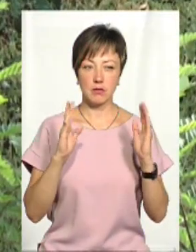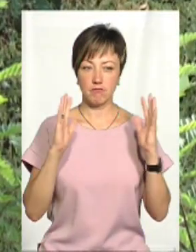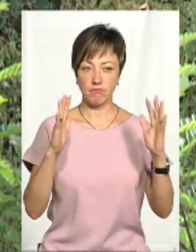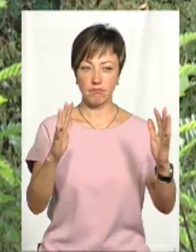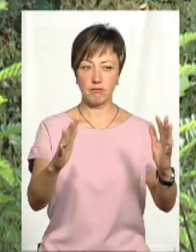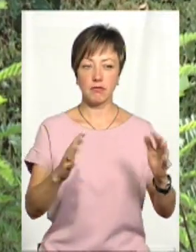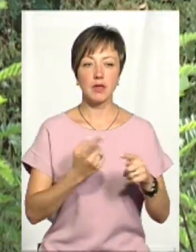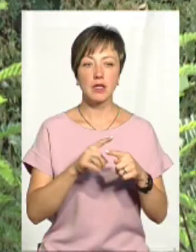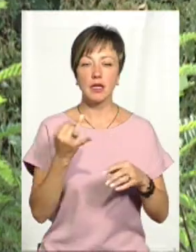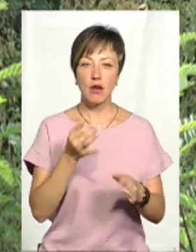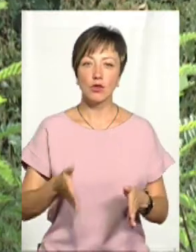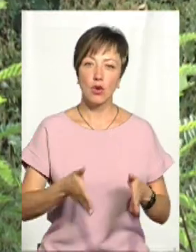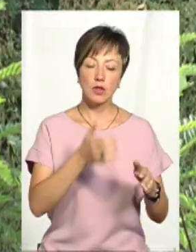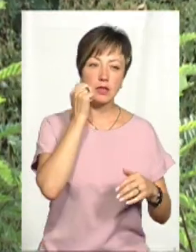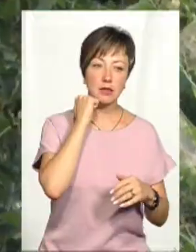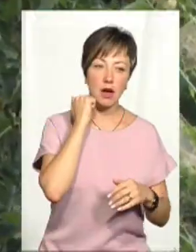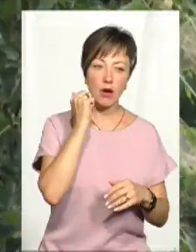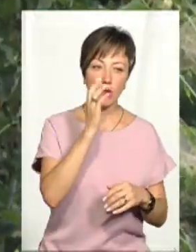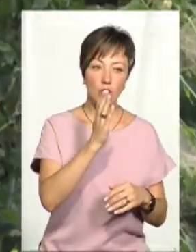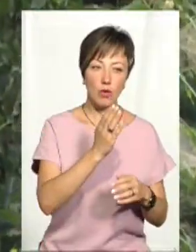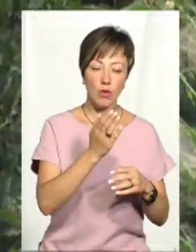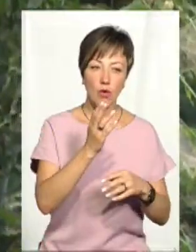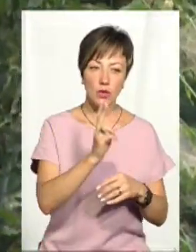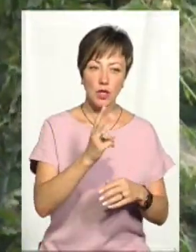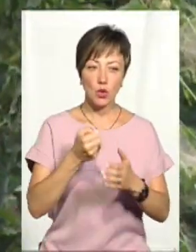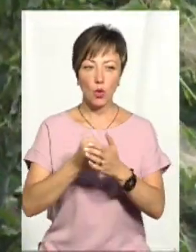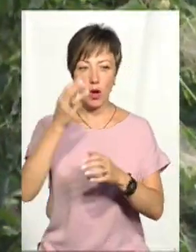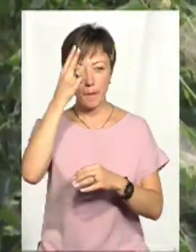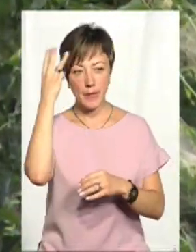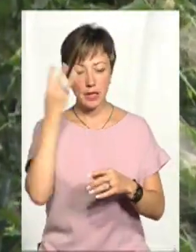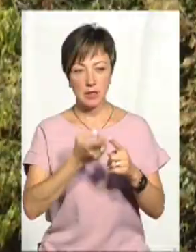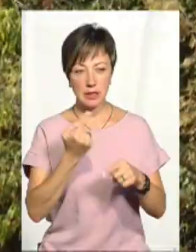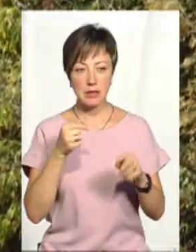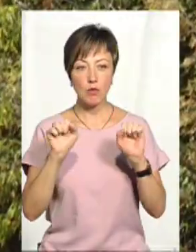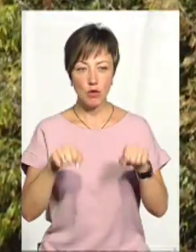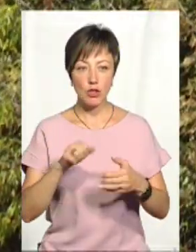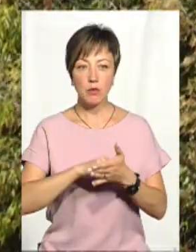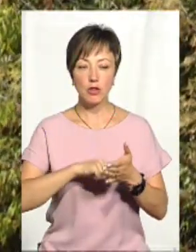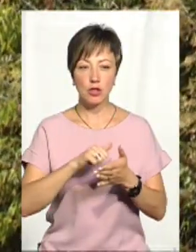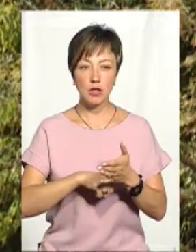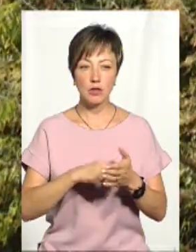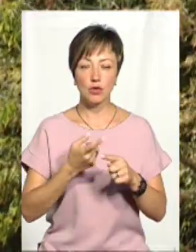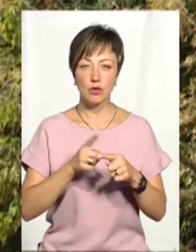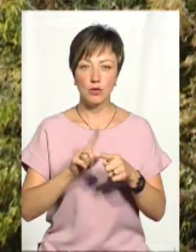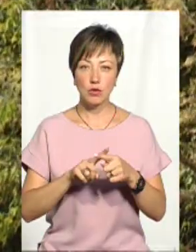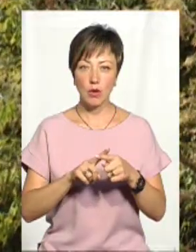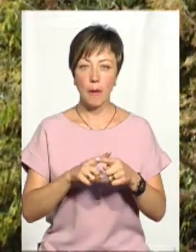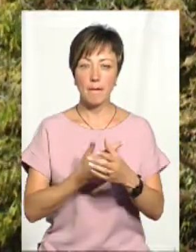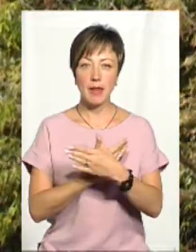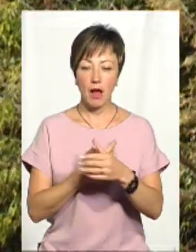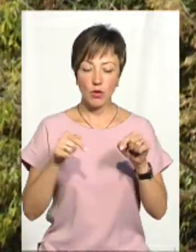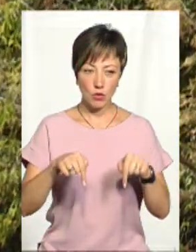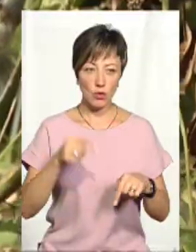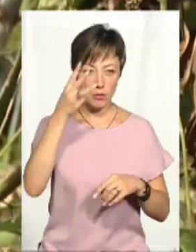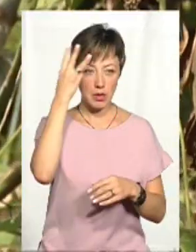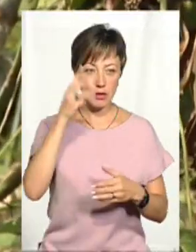І ось цікаво, ця дорога веде із Старокостянтинова до Хмельницького. Це може привести цю гусінь, цього метелика